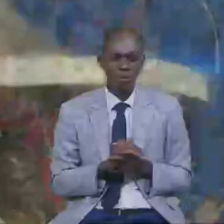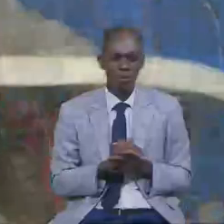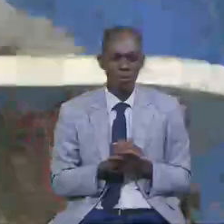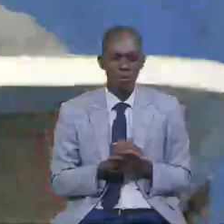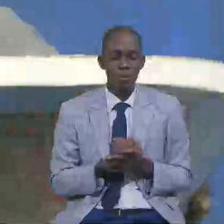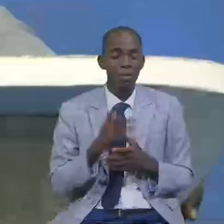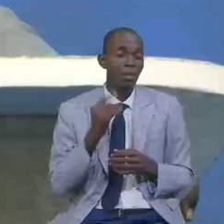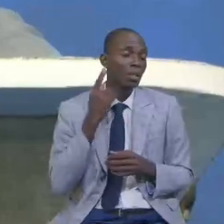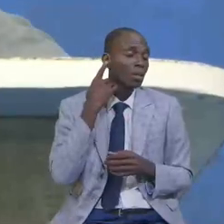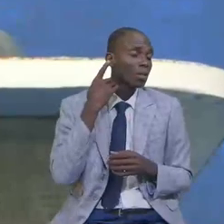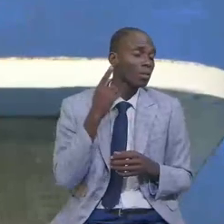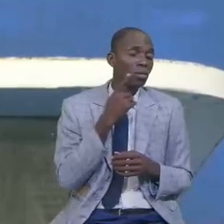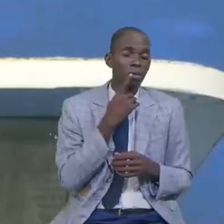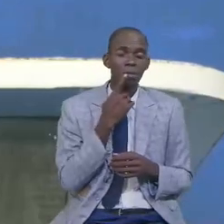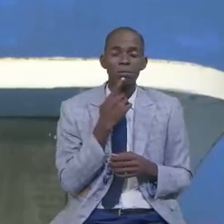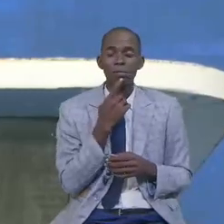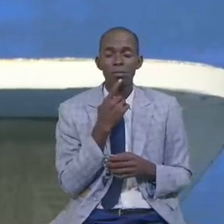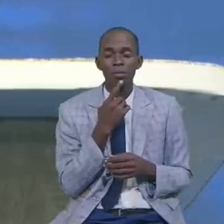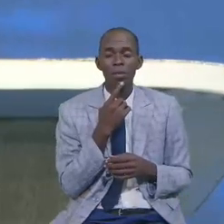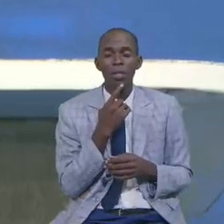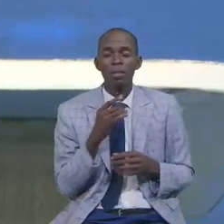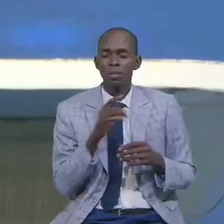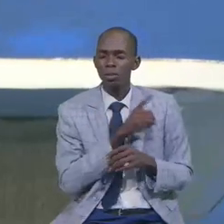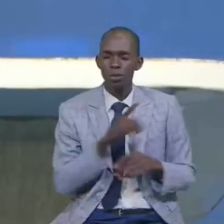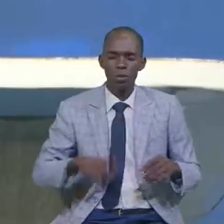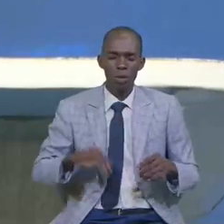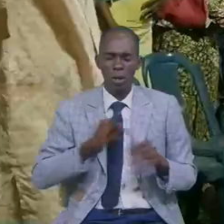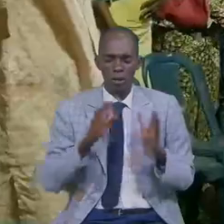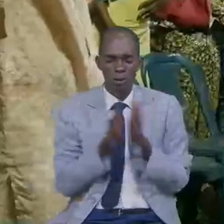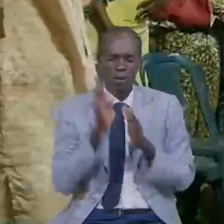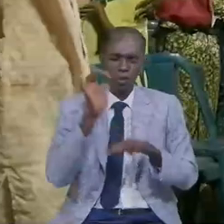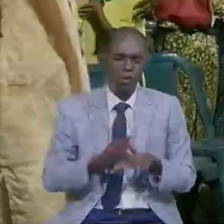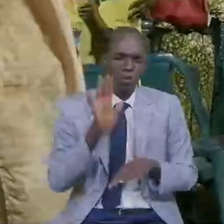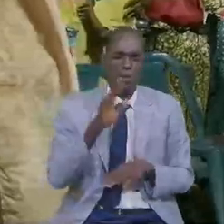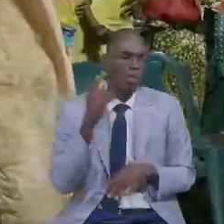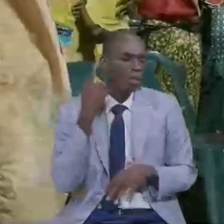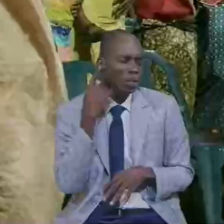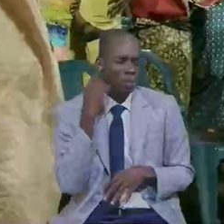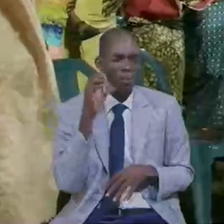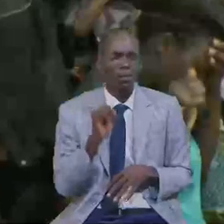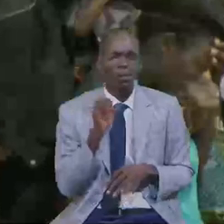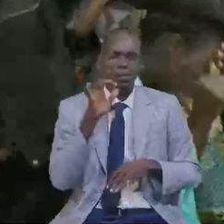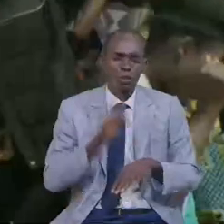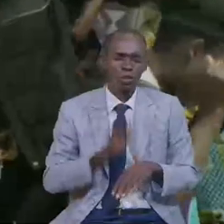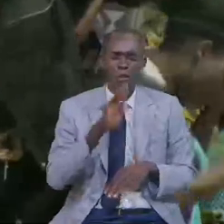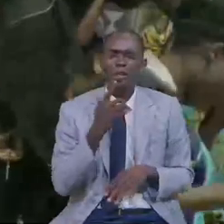Les sourds et les muets, Seigneur, je prie, touche leurs oreilles, touche leurs